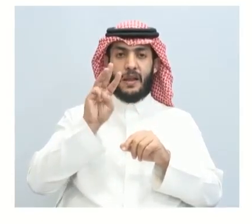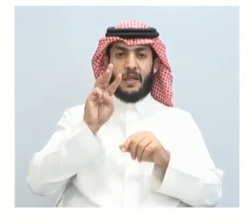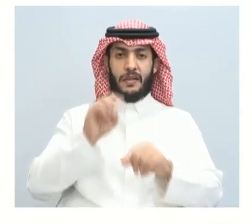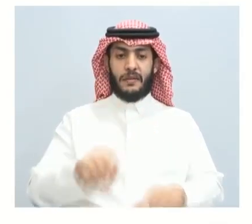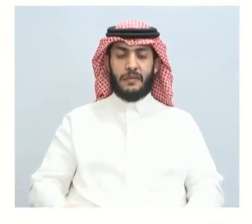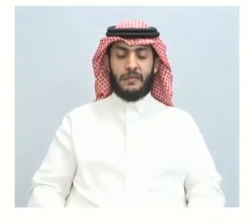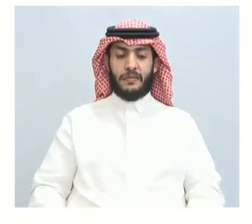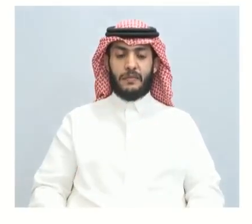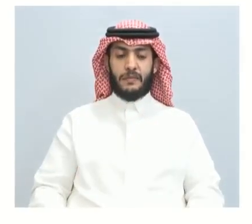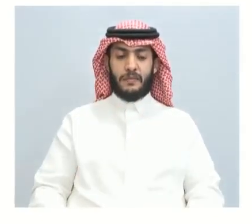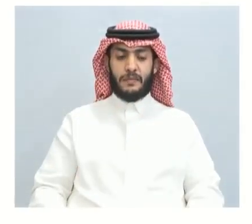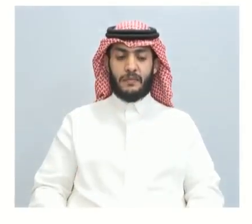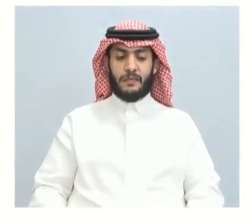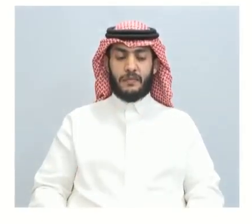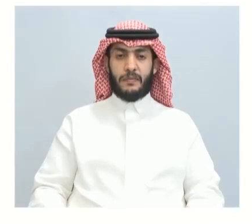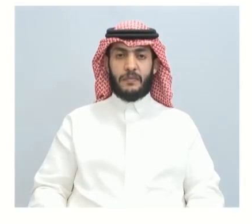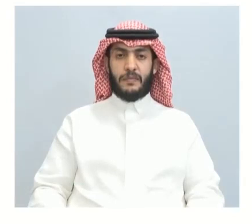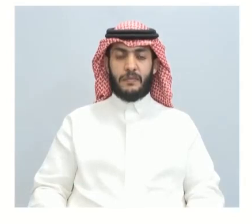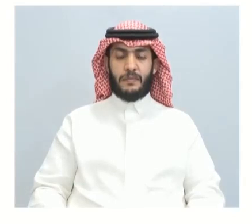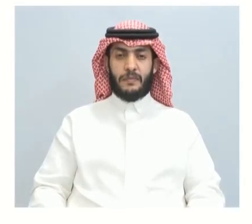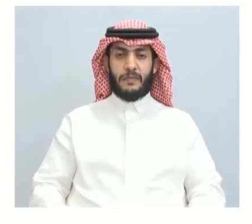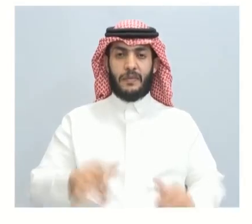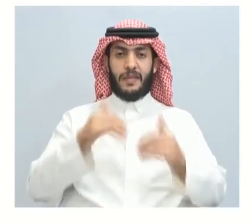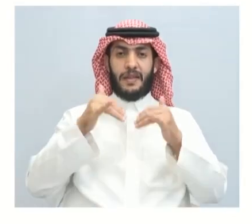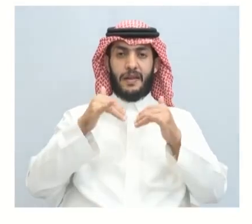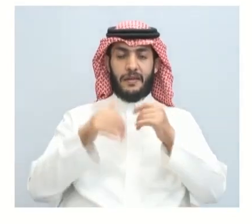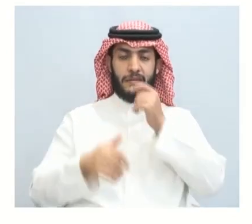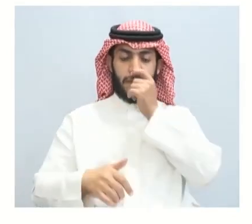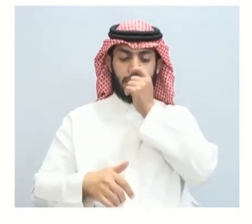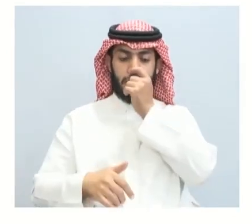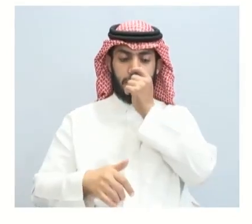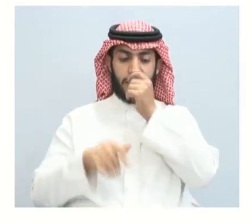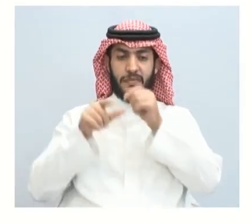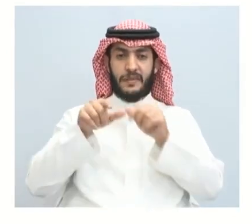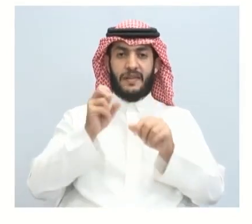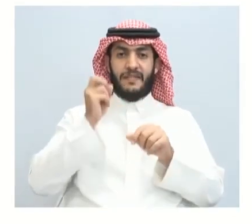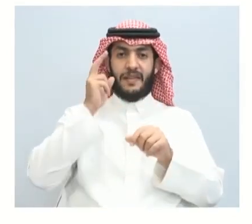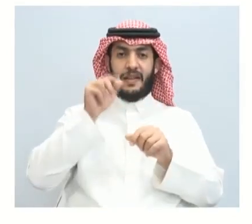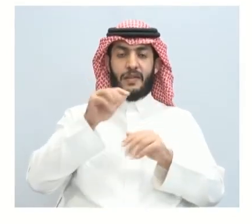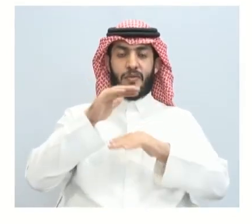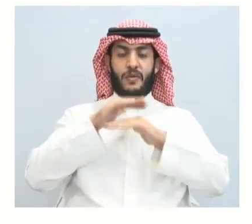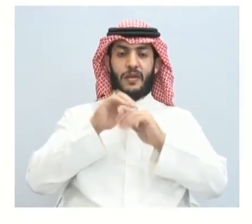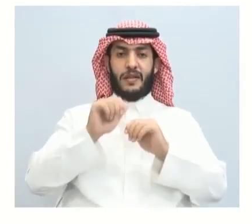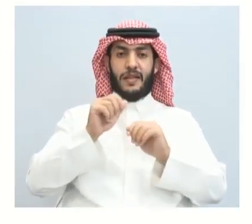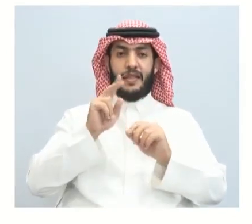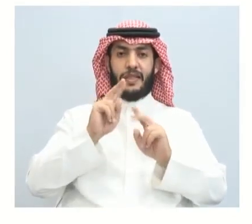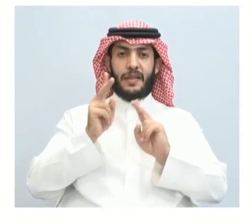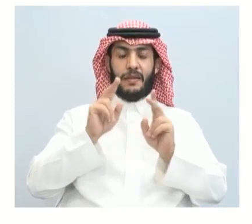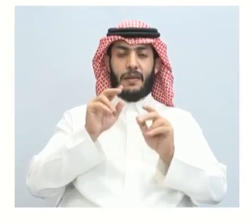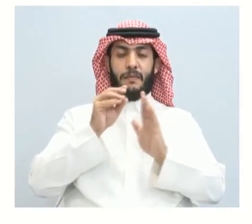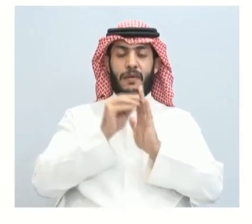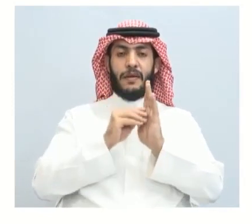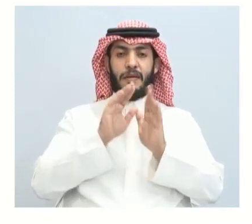لاحظ انه يساوي ثه بهذه الصوره اذا هذه كانت فكرتنا عن سلوك طرفي التمثيل